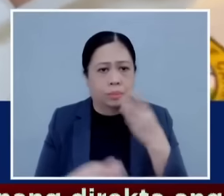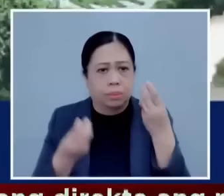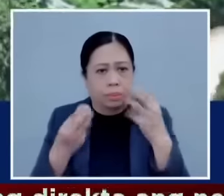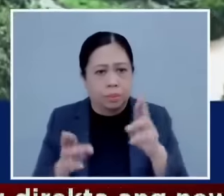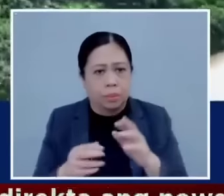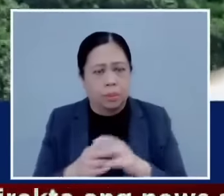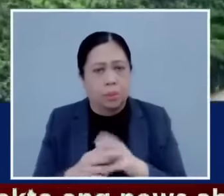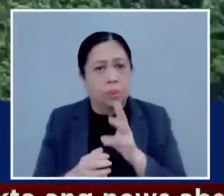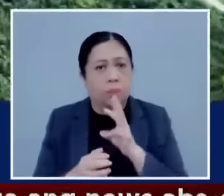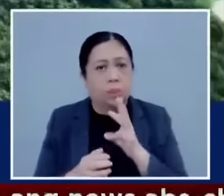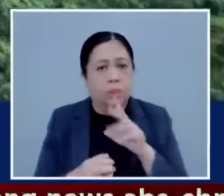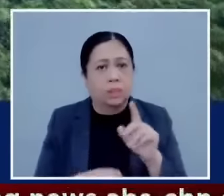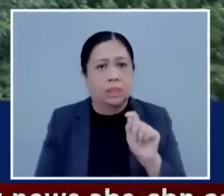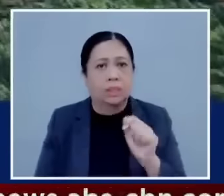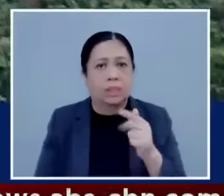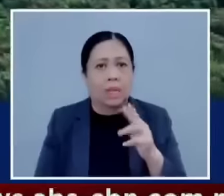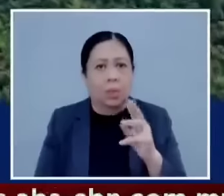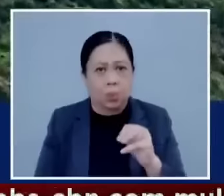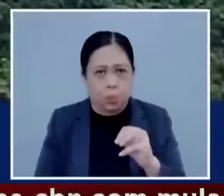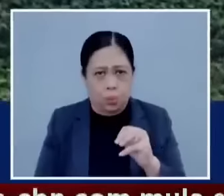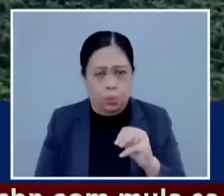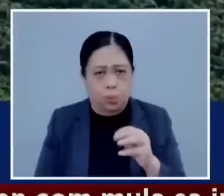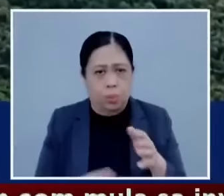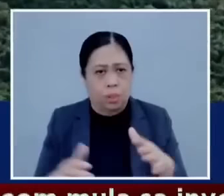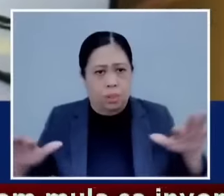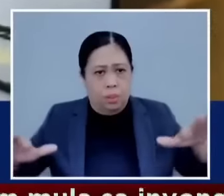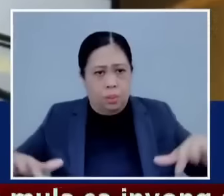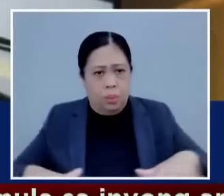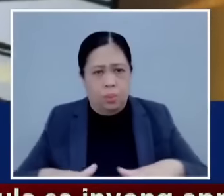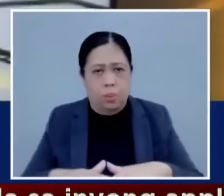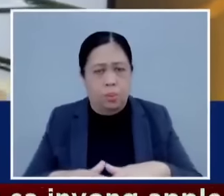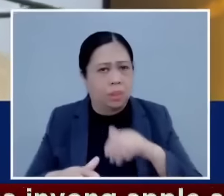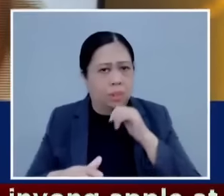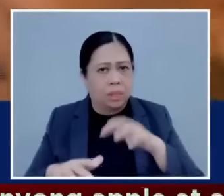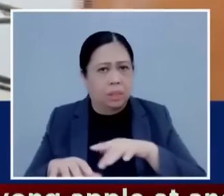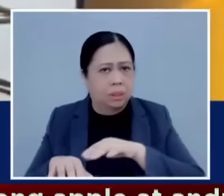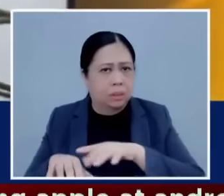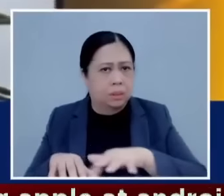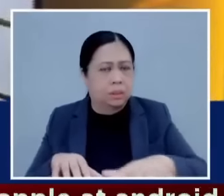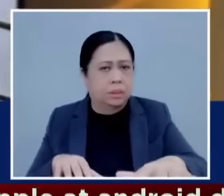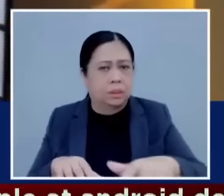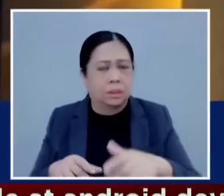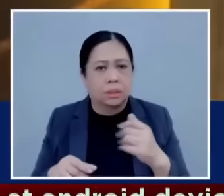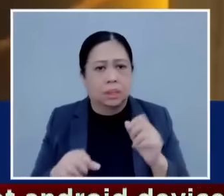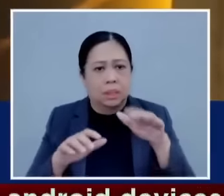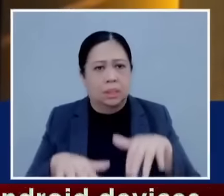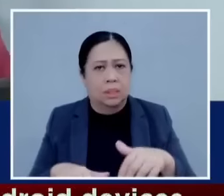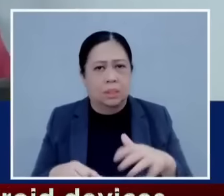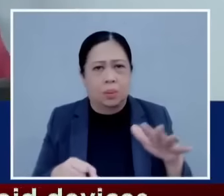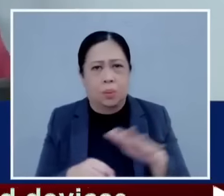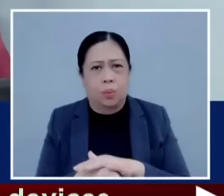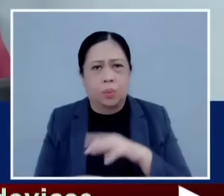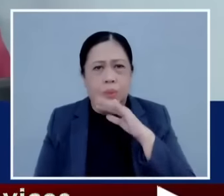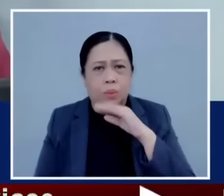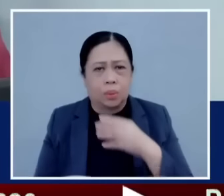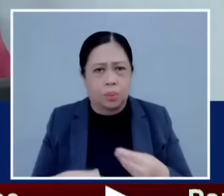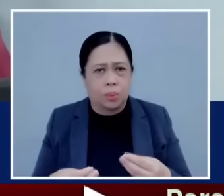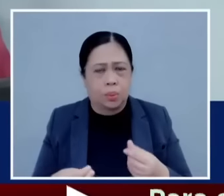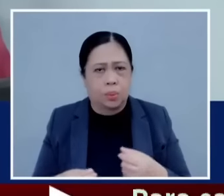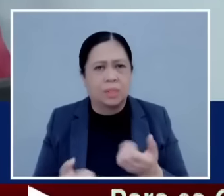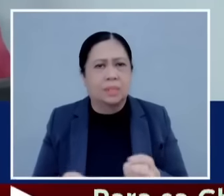ang tubig sa Tagum Libuganon River Basin na hindi agad nakadaloy palabas sa dagat dahil silted na ang ilog. Minungkahin na